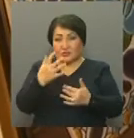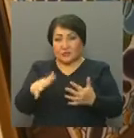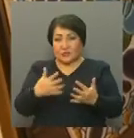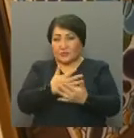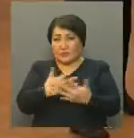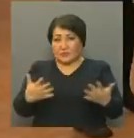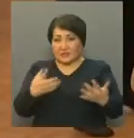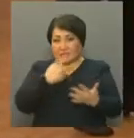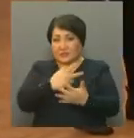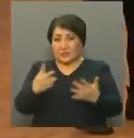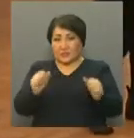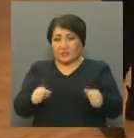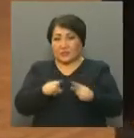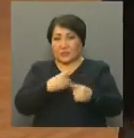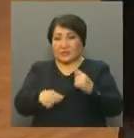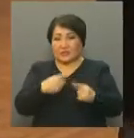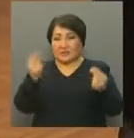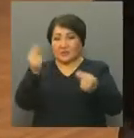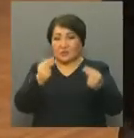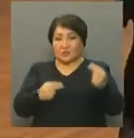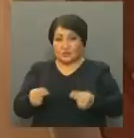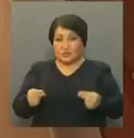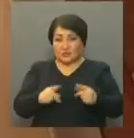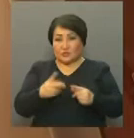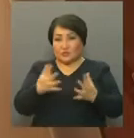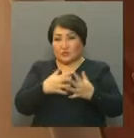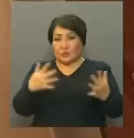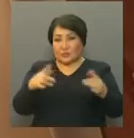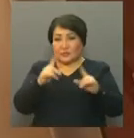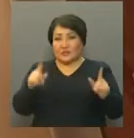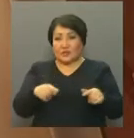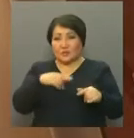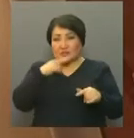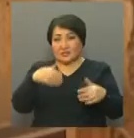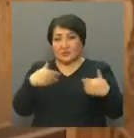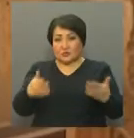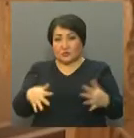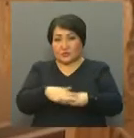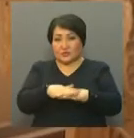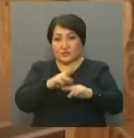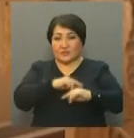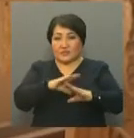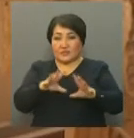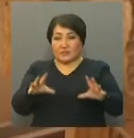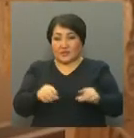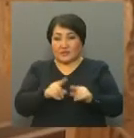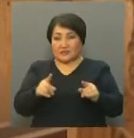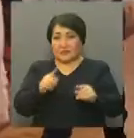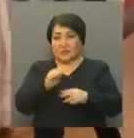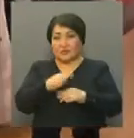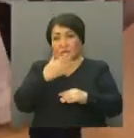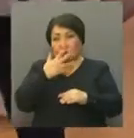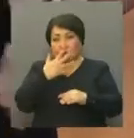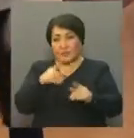отандық суретшілердің 200-ге жете қабыл туындысы көпшілік назарына ұсынылды. Еңбектердің барлығы қос ұлттың ғұрпы мен салтын